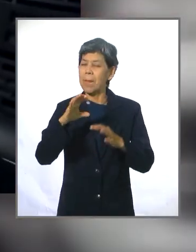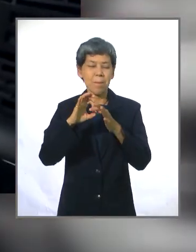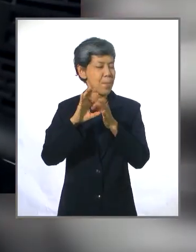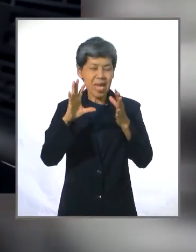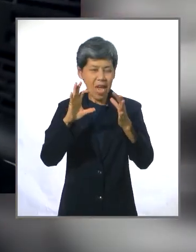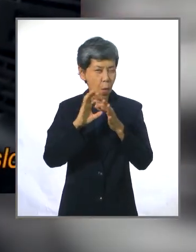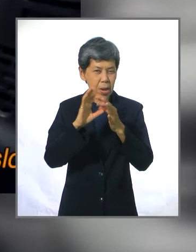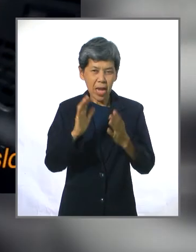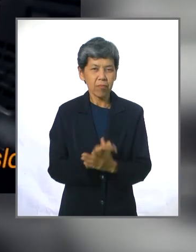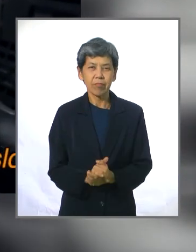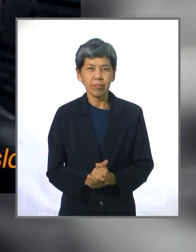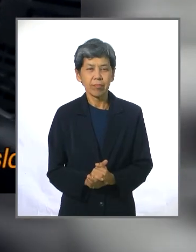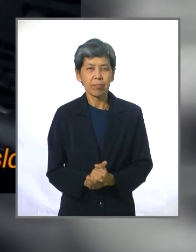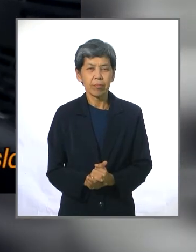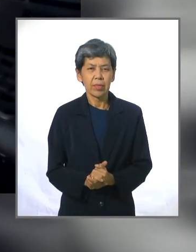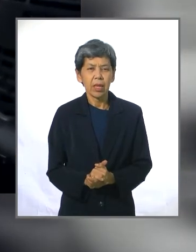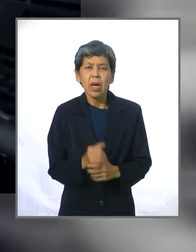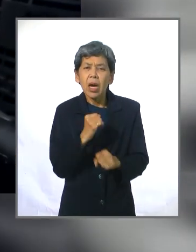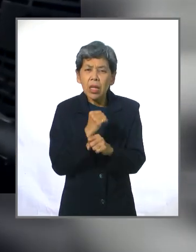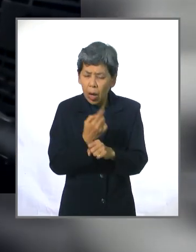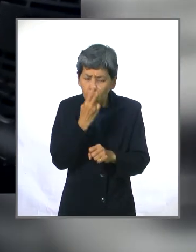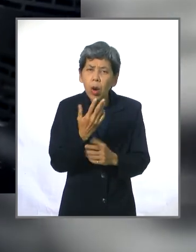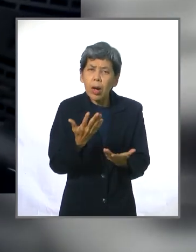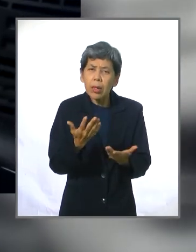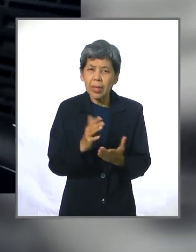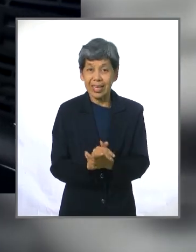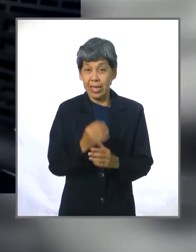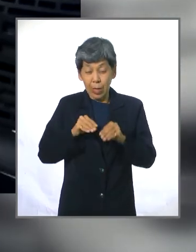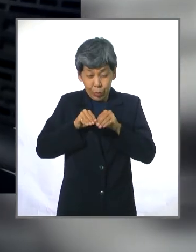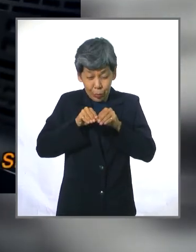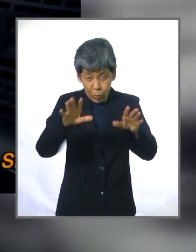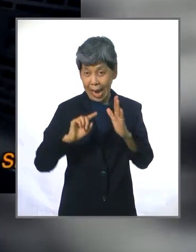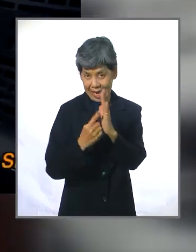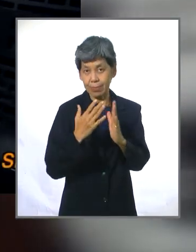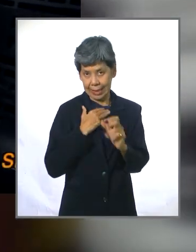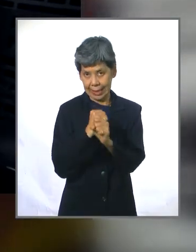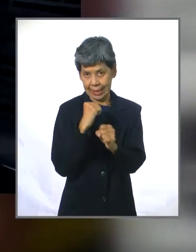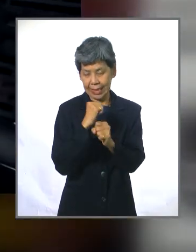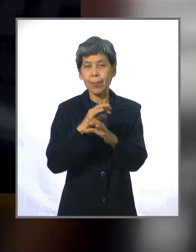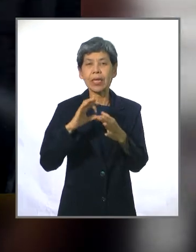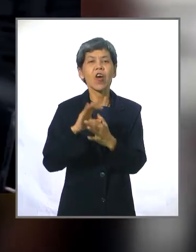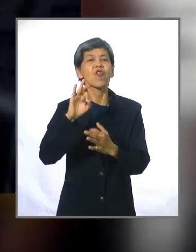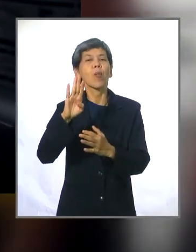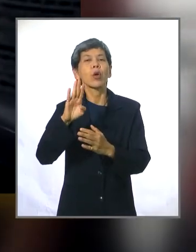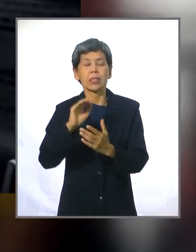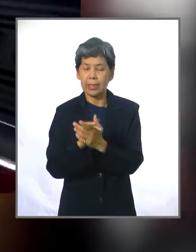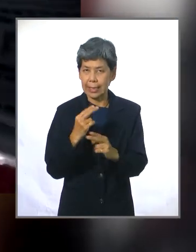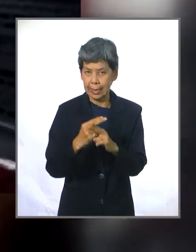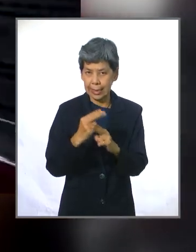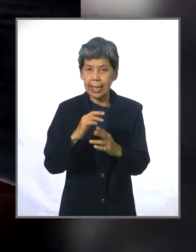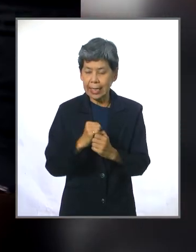3แนวทางที่ 3กำหนดให้มีการสื่อสารสังคมสร้างการรับรู้และความเข้าใจผ่านสื่อ